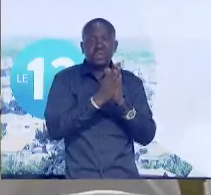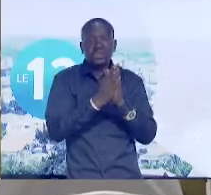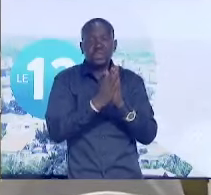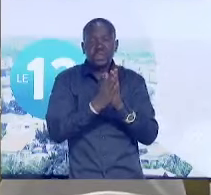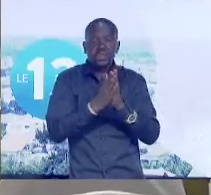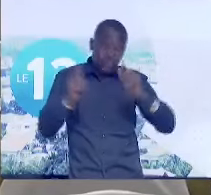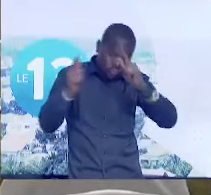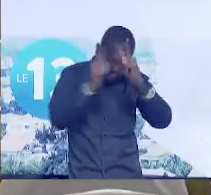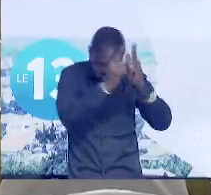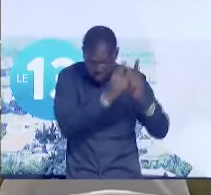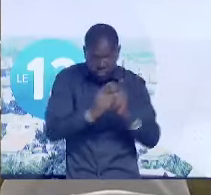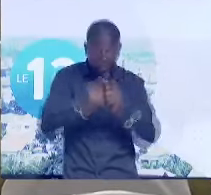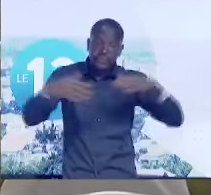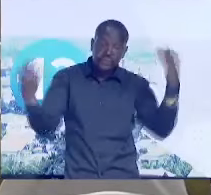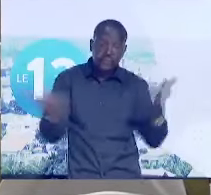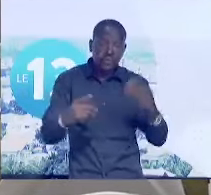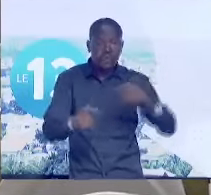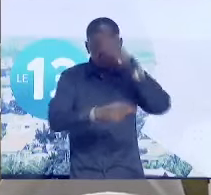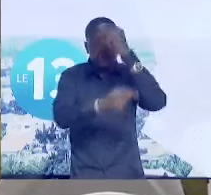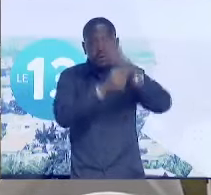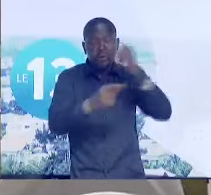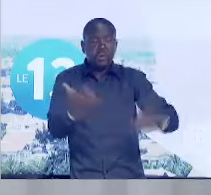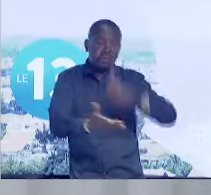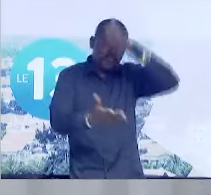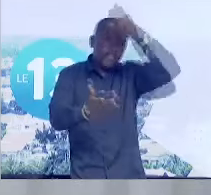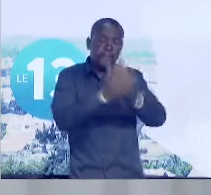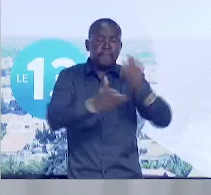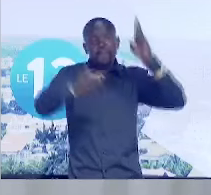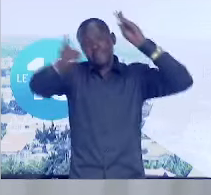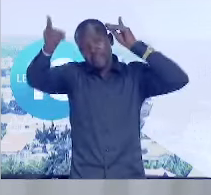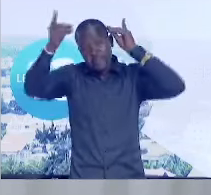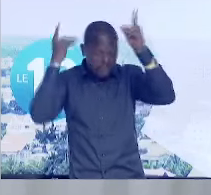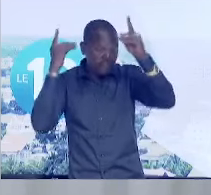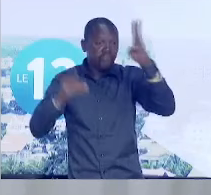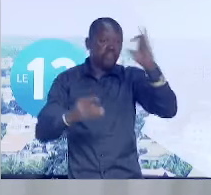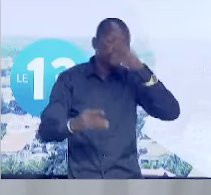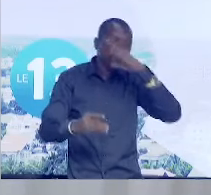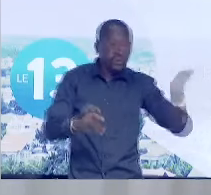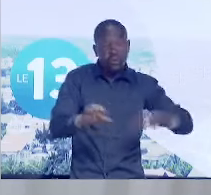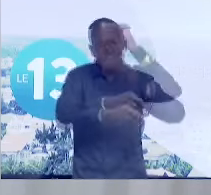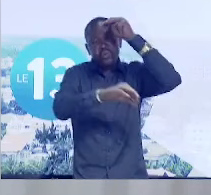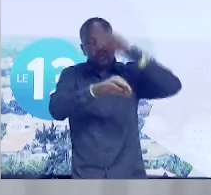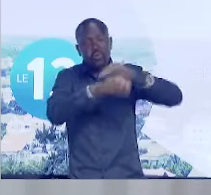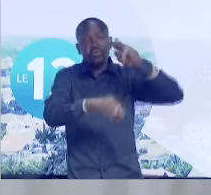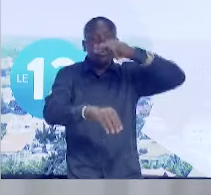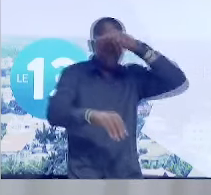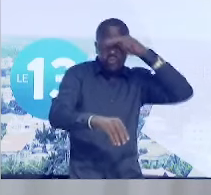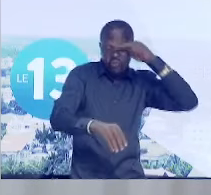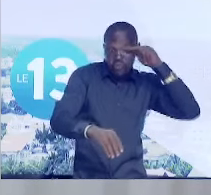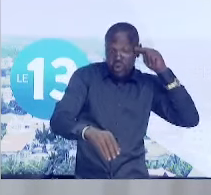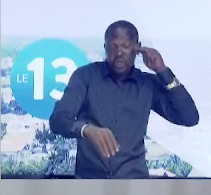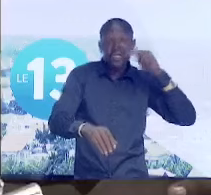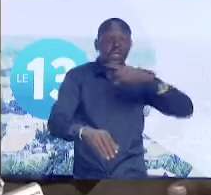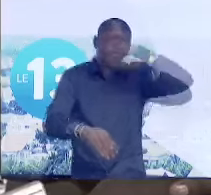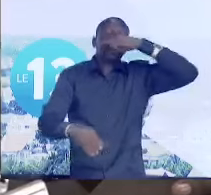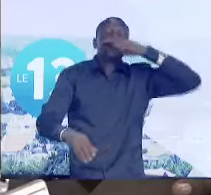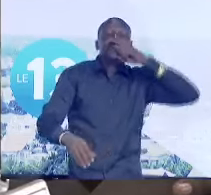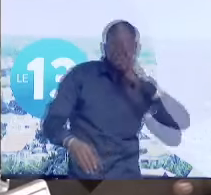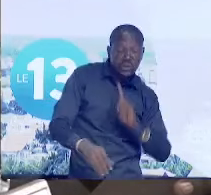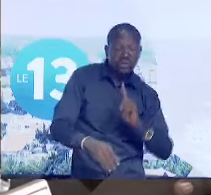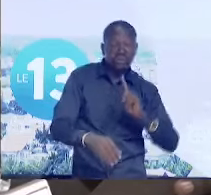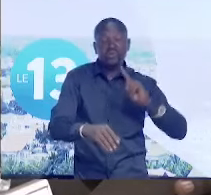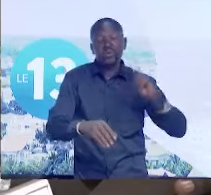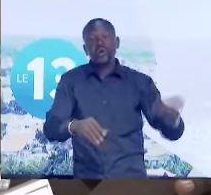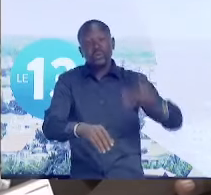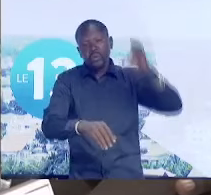réunis ici agents des administrations douanières du Burkina Faso, du Mali, du Niger, du Gabon et de la République démocratique